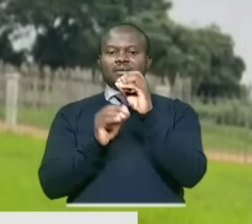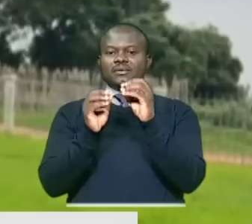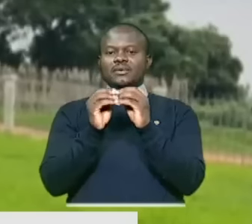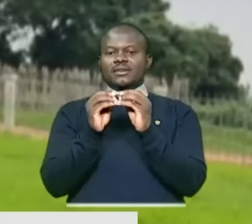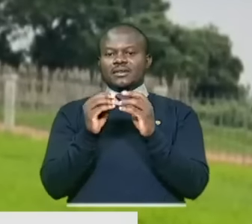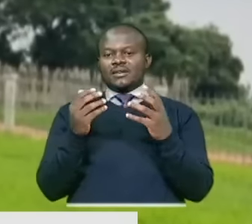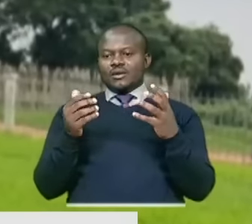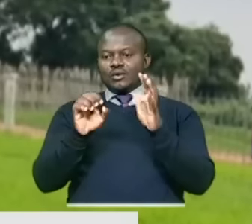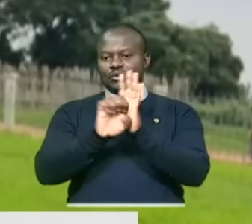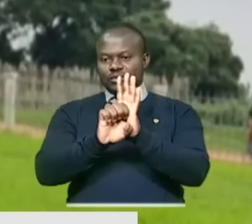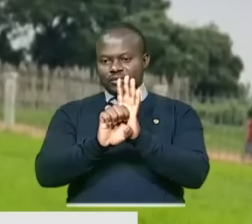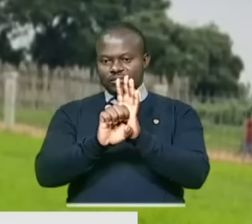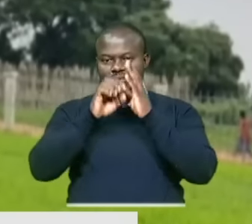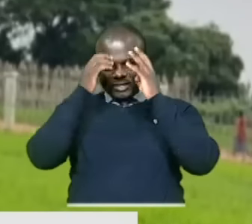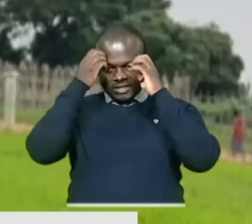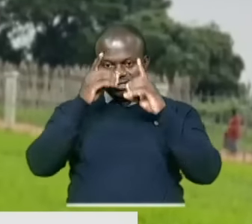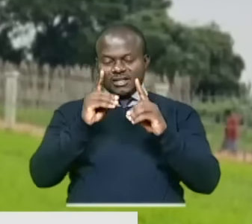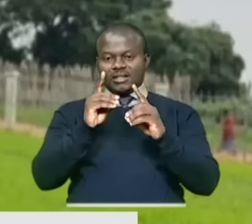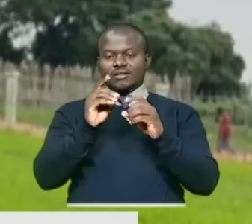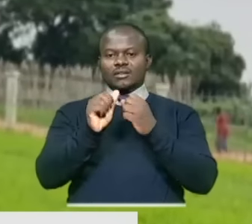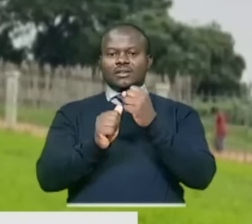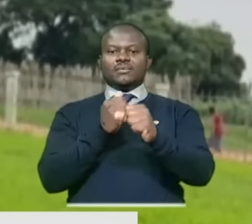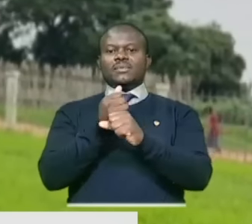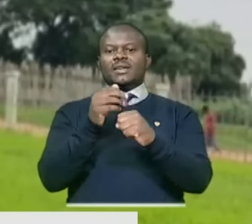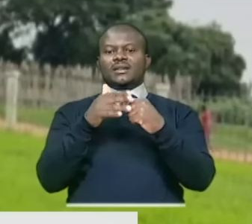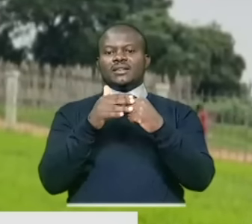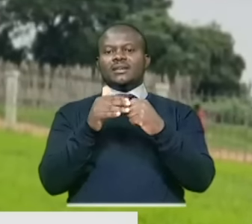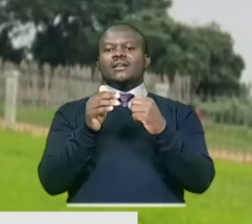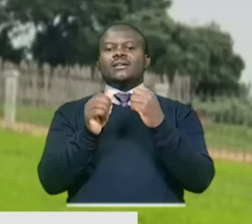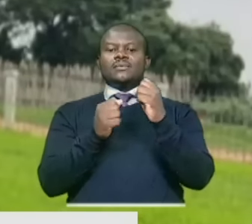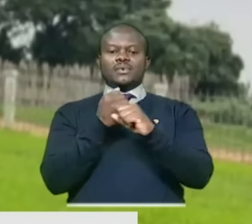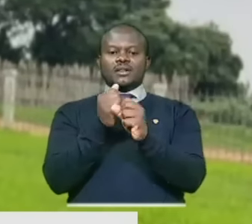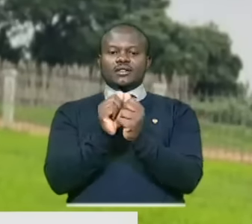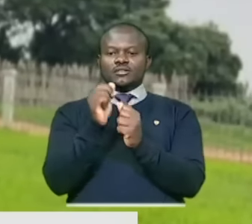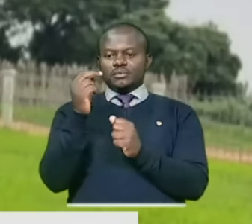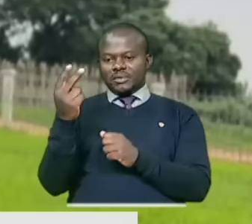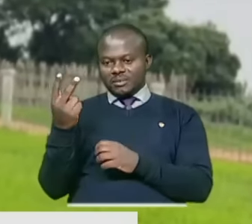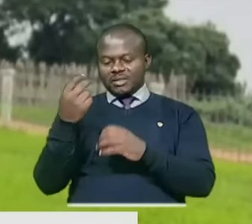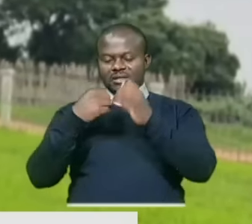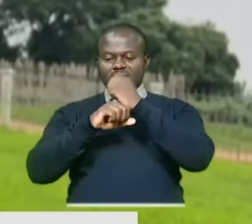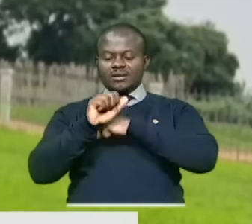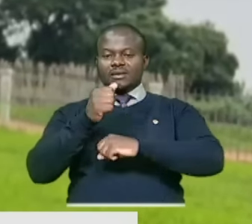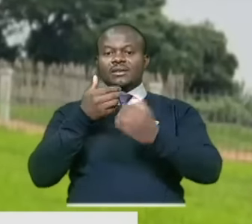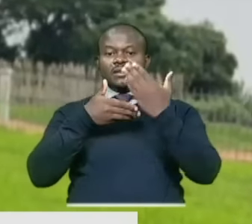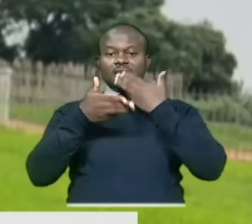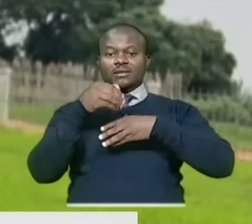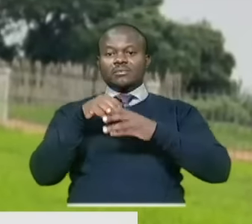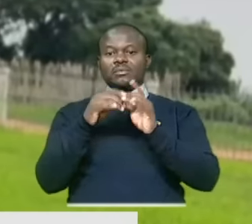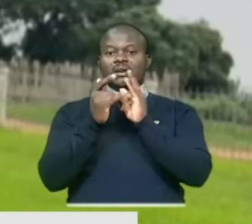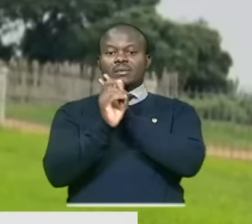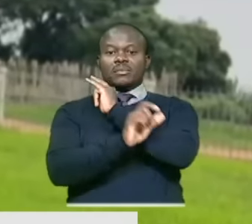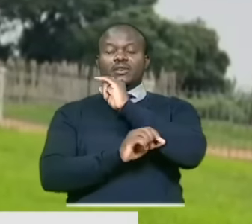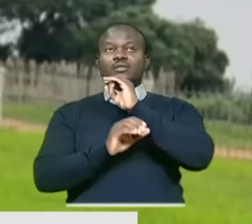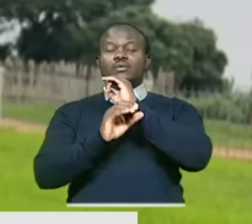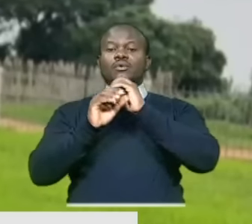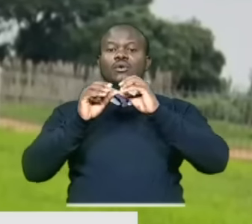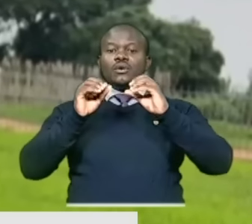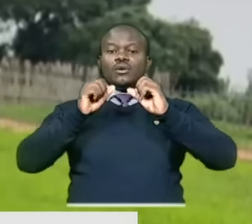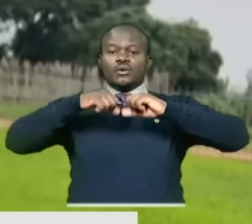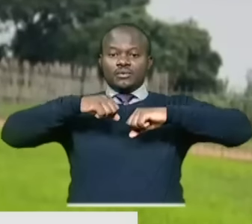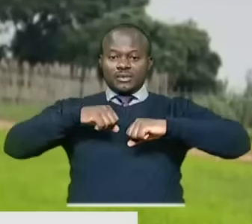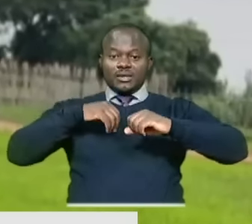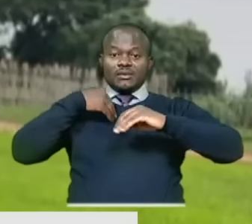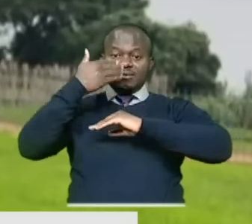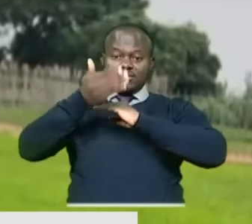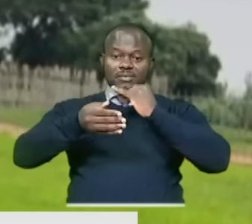ingero nk'uburezi bw'imyaka 9 ndetse na 12 ni igikorwa cyaganiriwe mu nama y'igihugu y'umushyikirano hanyuma